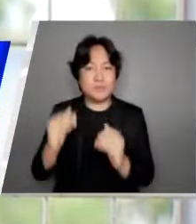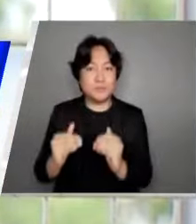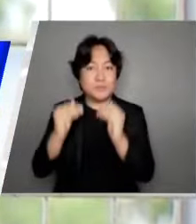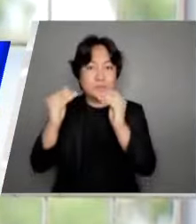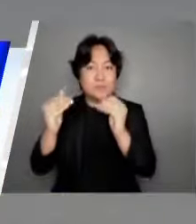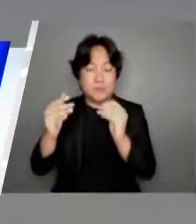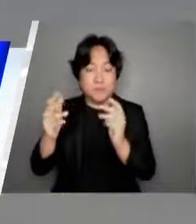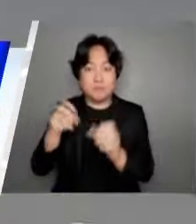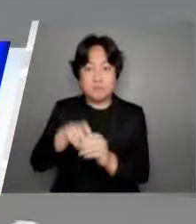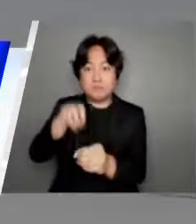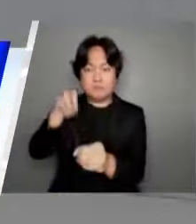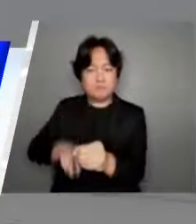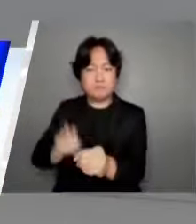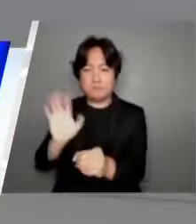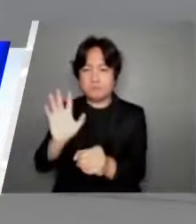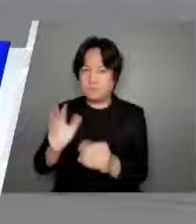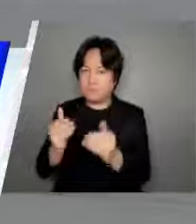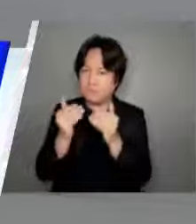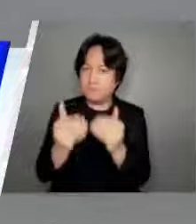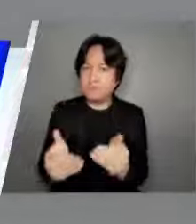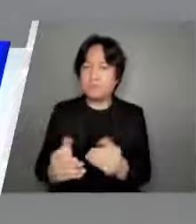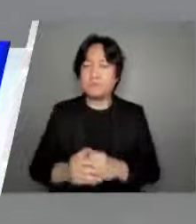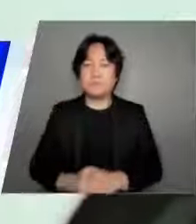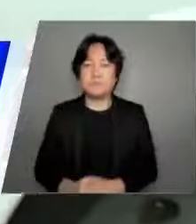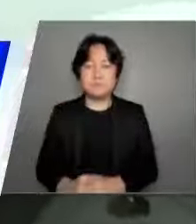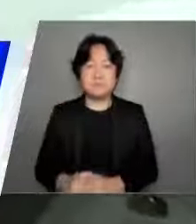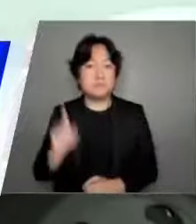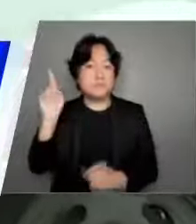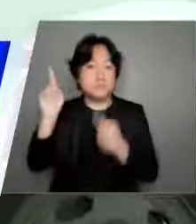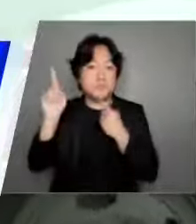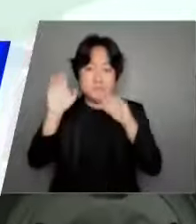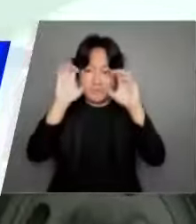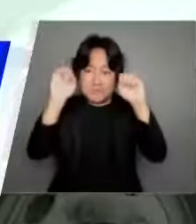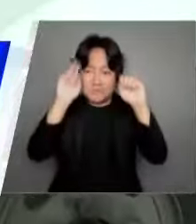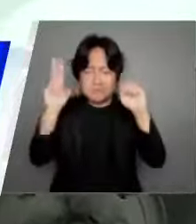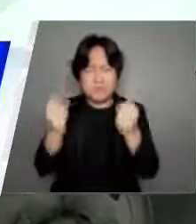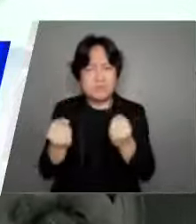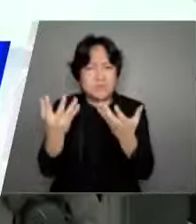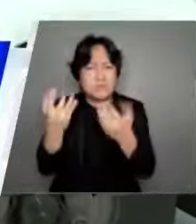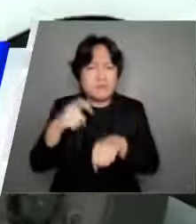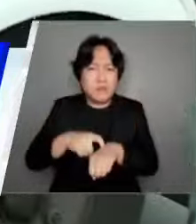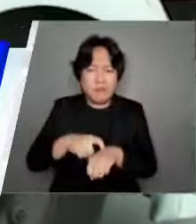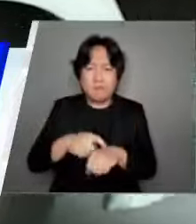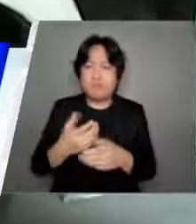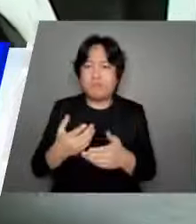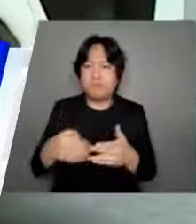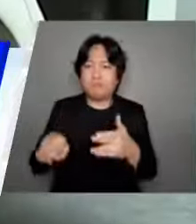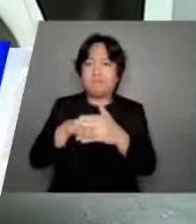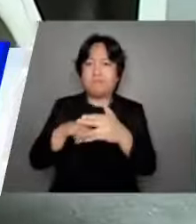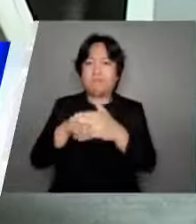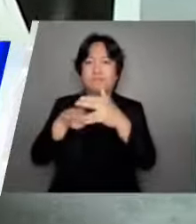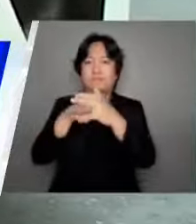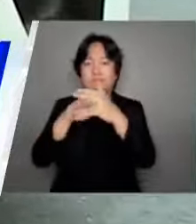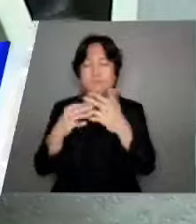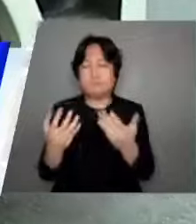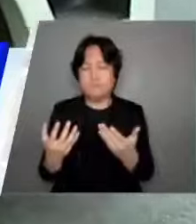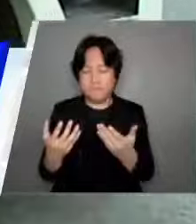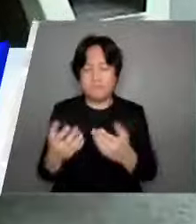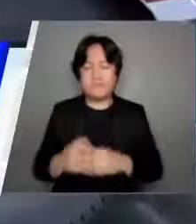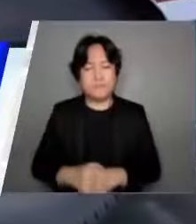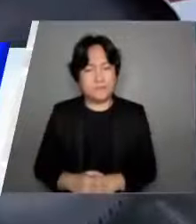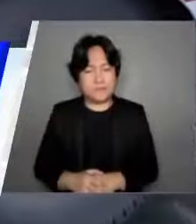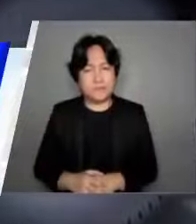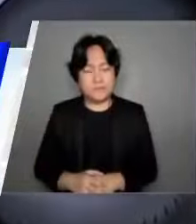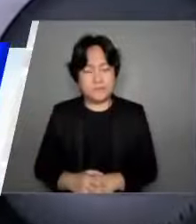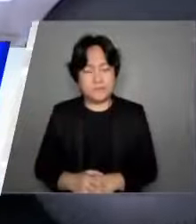ang programa. Gigit ng Pangulo, maraming beses na itong pinahinto at kakaunti lang daw ang humihiling nito. Nasa